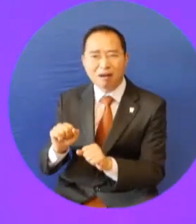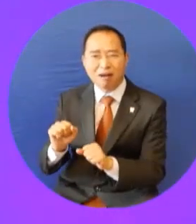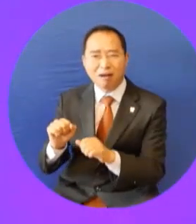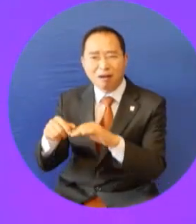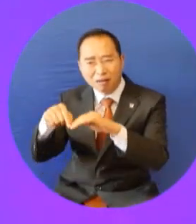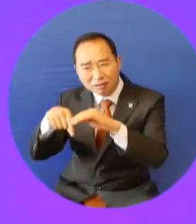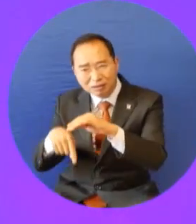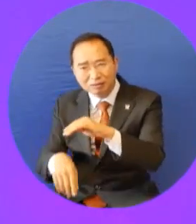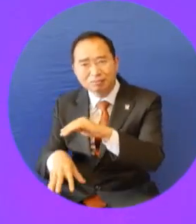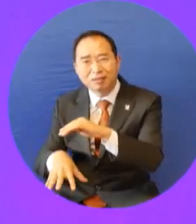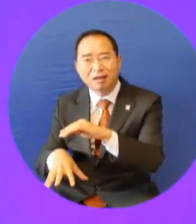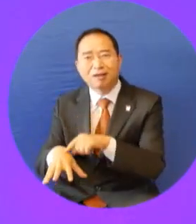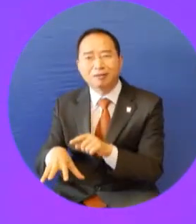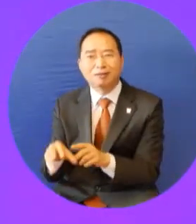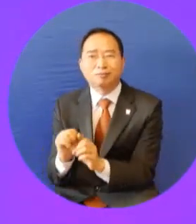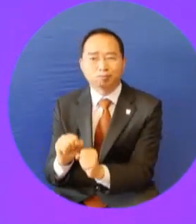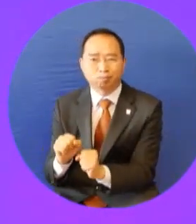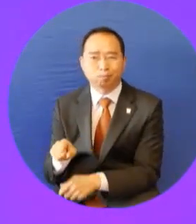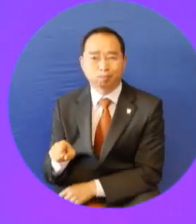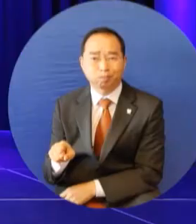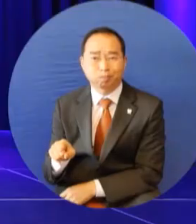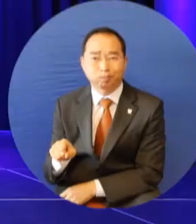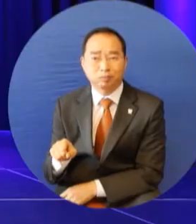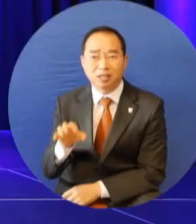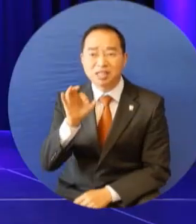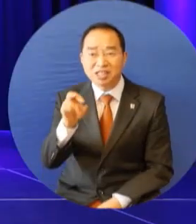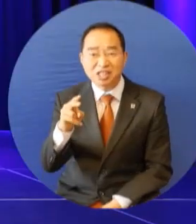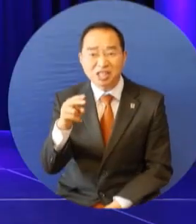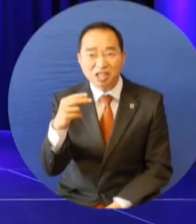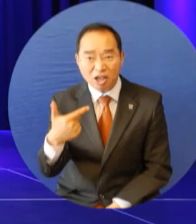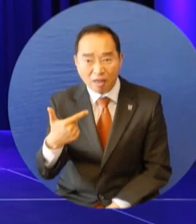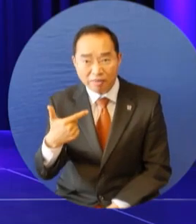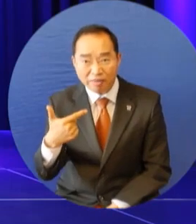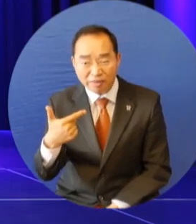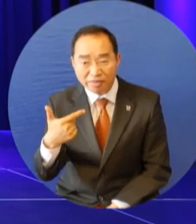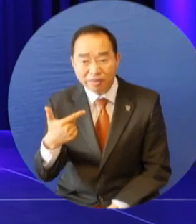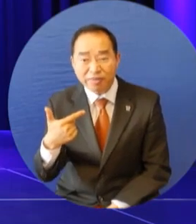죽은 게 아니고 보이지 않는다고 죽은 게 아니고. 연 같은 경우도